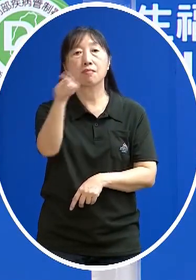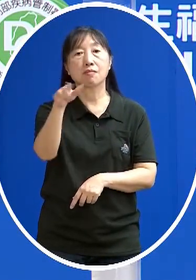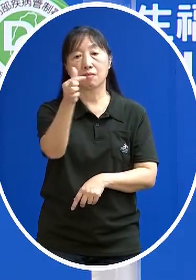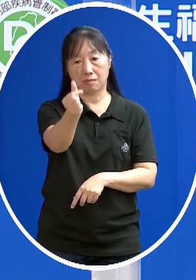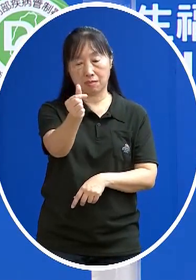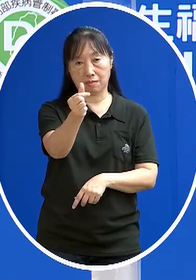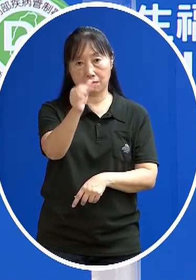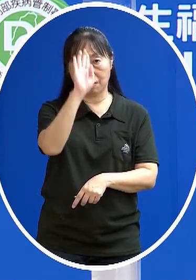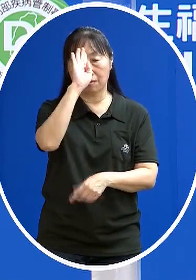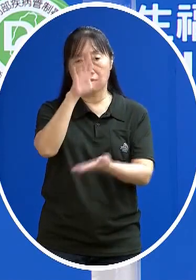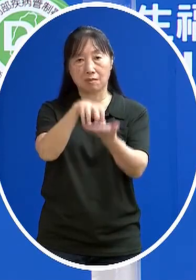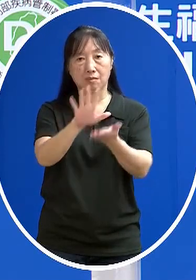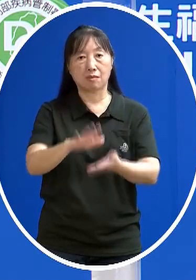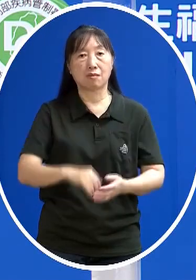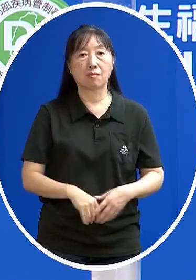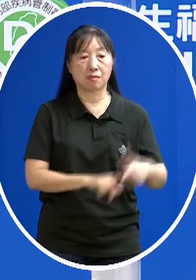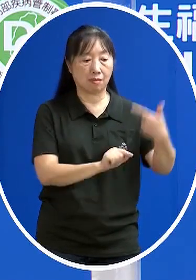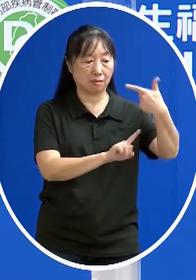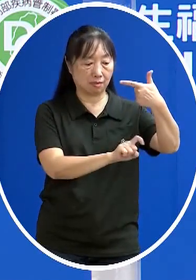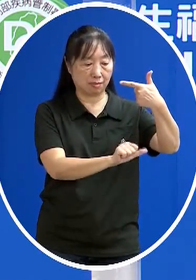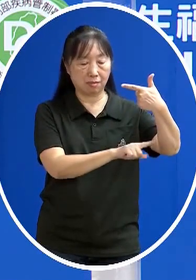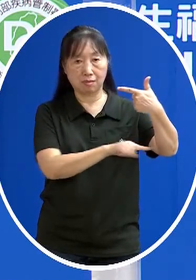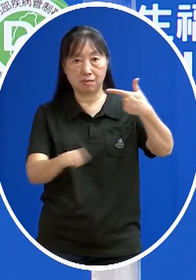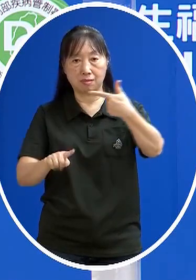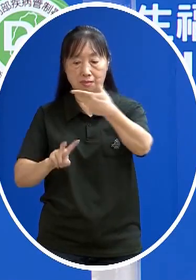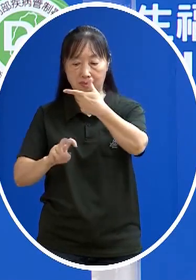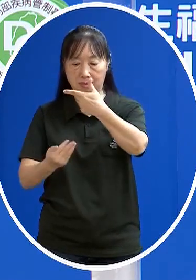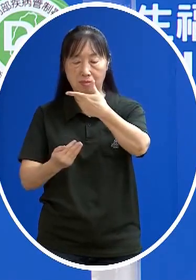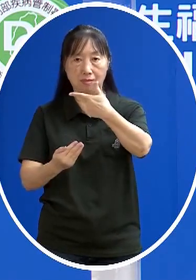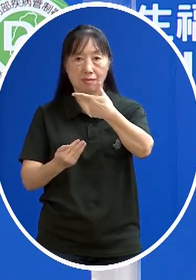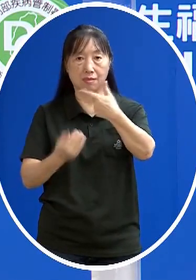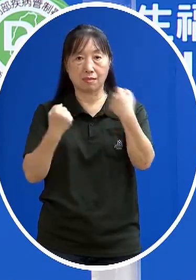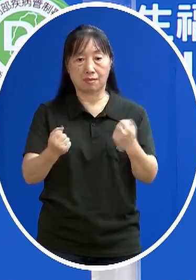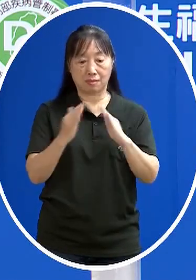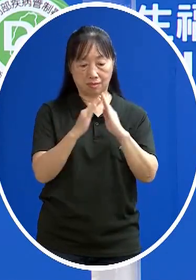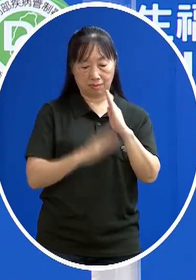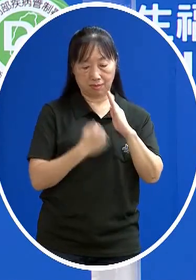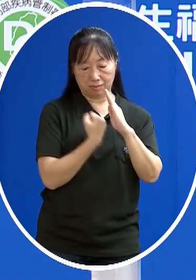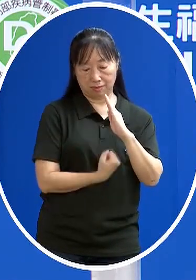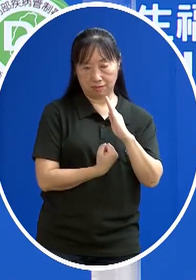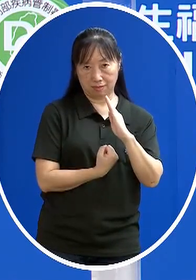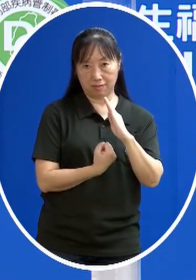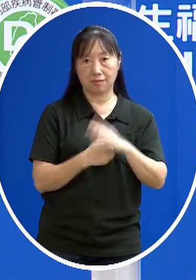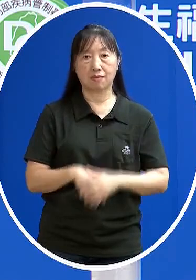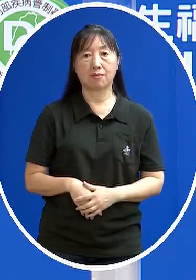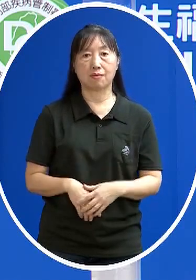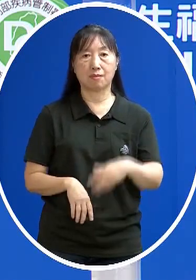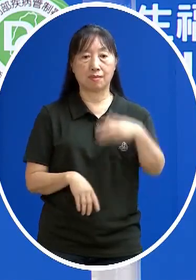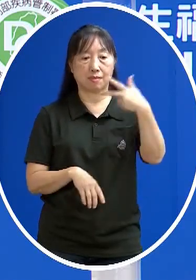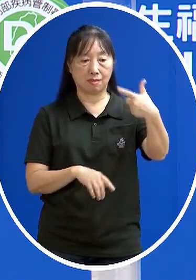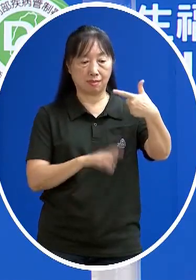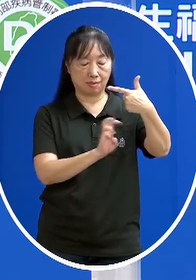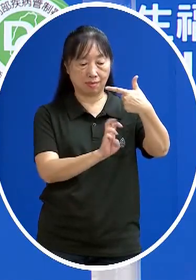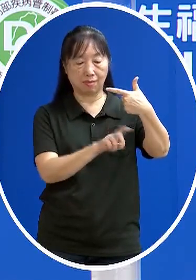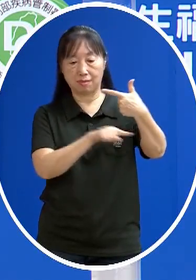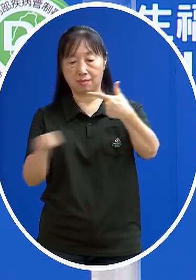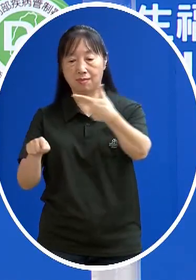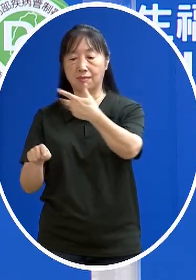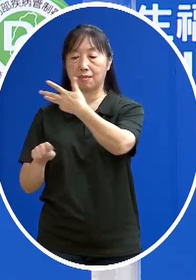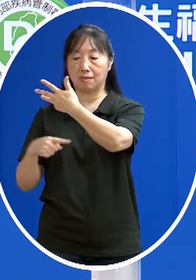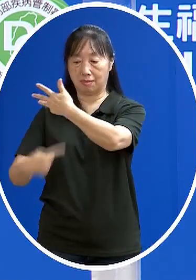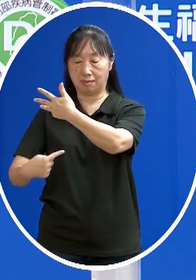啊，那他6月15到6月29他在做居家检疫，那